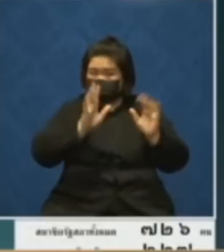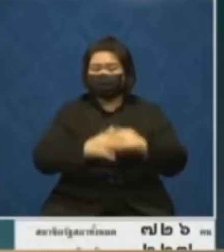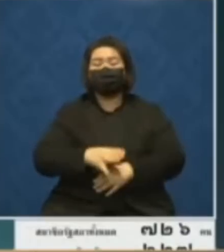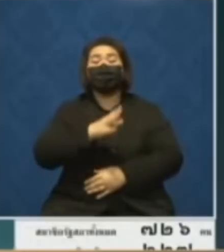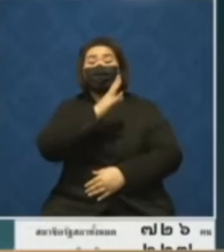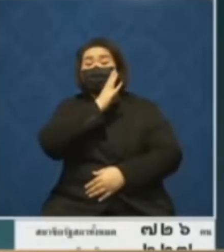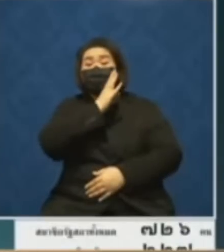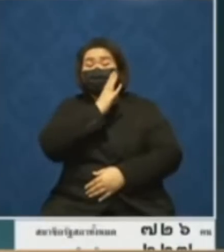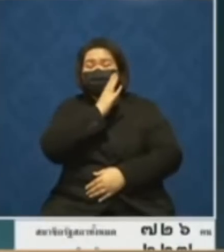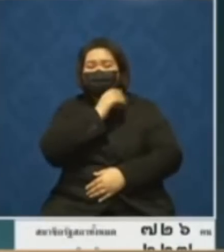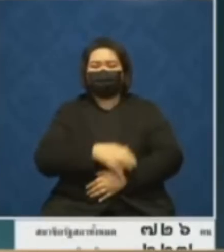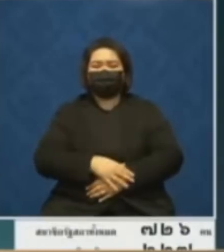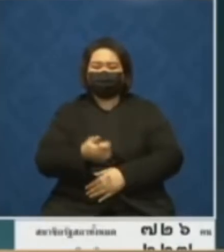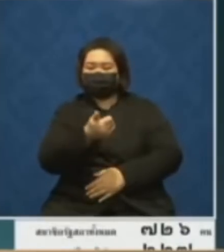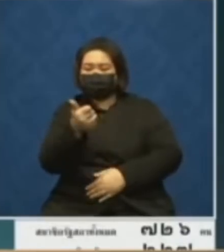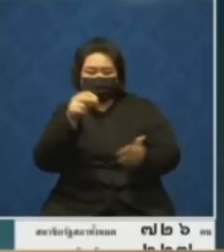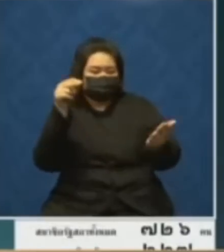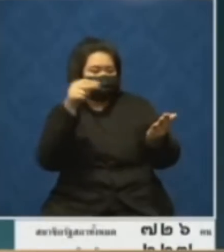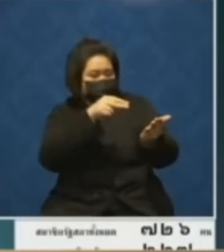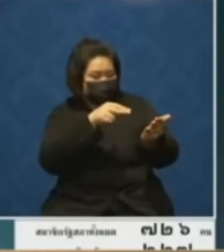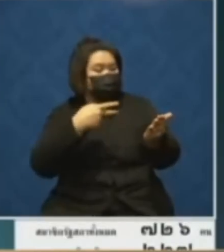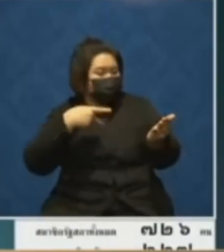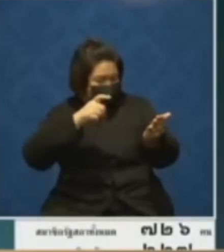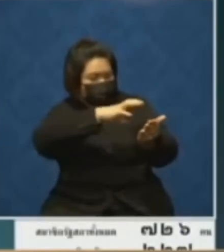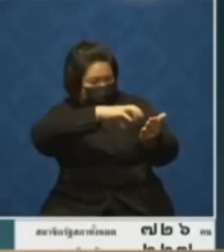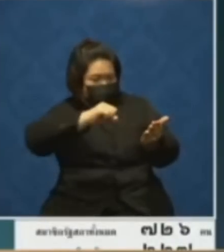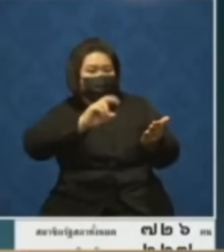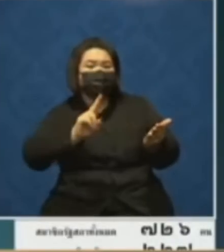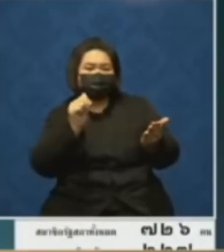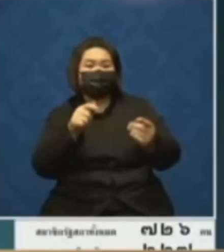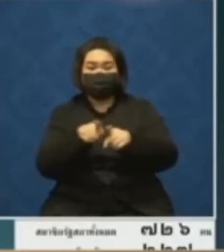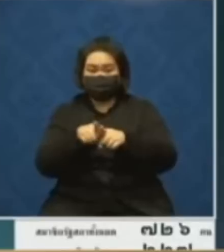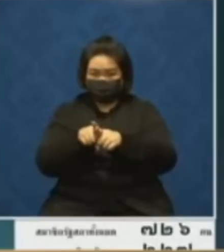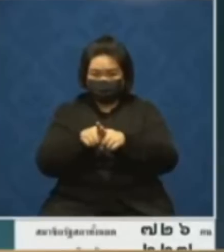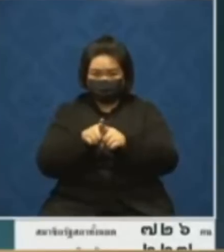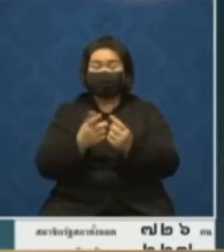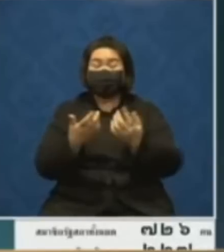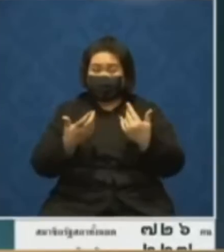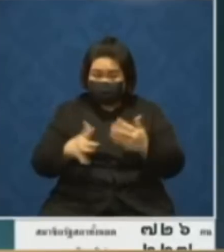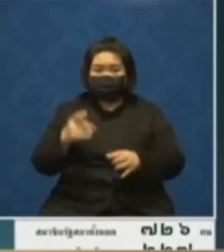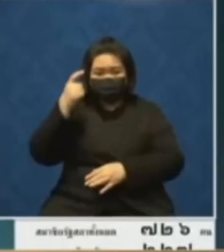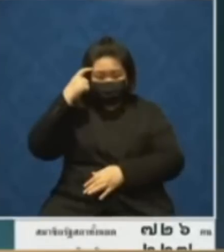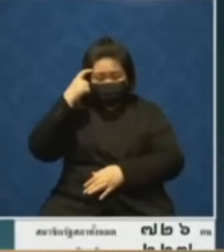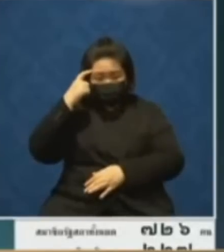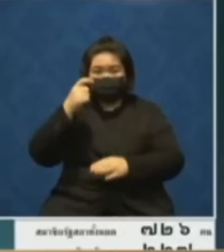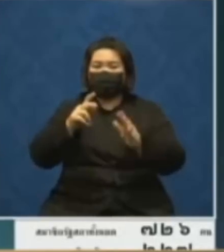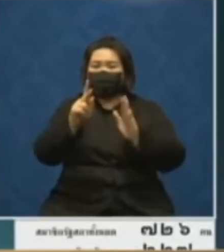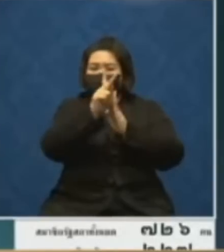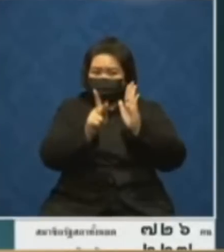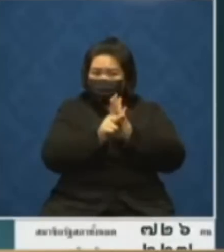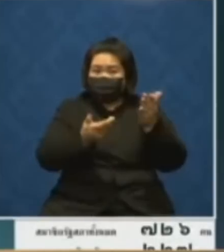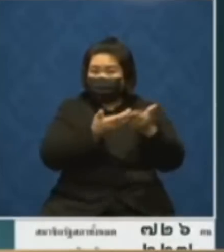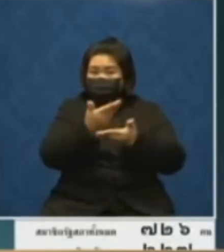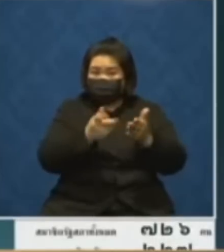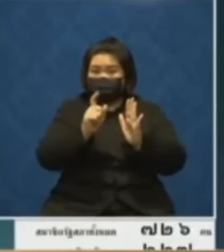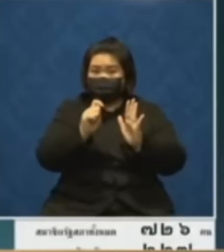นเห็นจะเป็ประโยชน์ ก็อาจอาไปใช้ได้ในขณะเดียวกัน ก็หวังว่าจะมีการแ้ประมวล กดหมายวิธีธรรณาความ